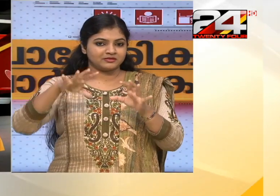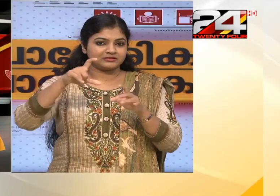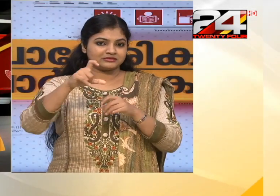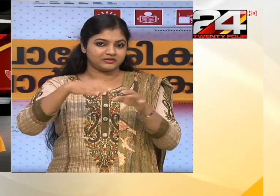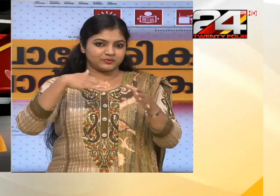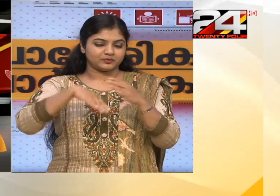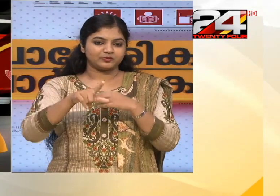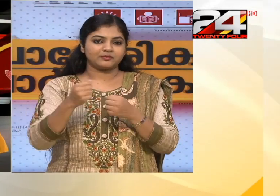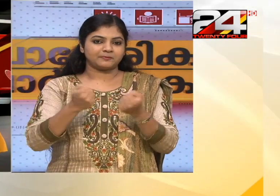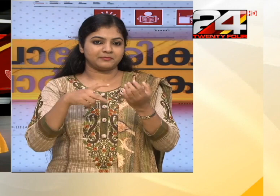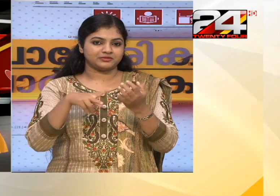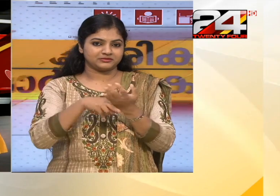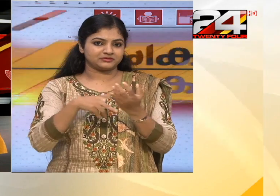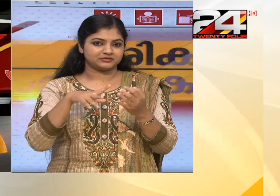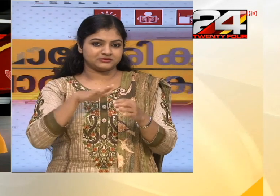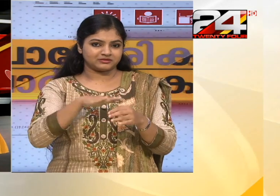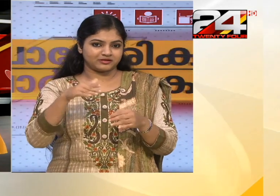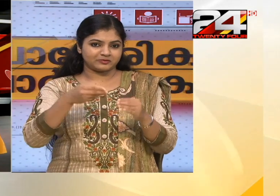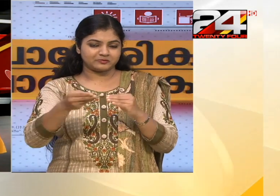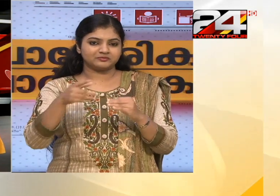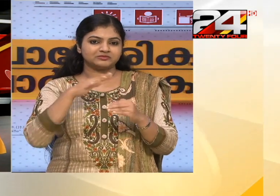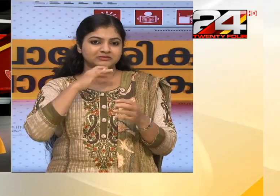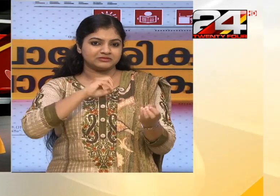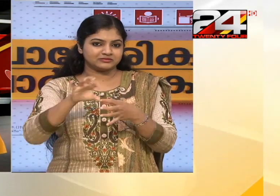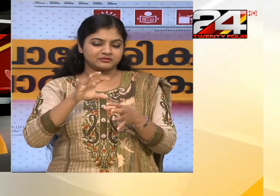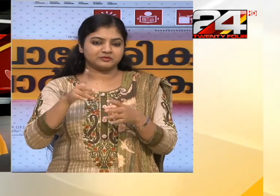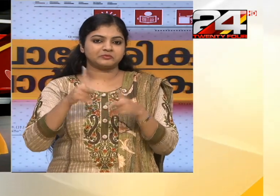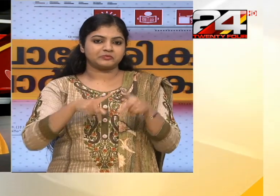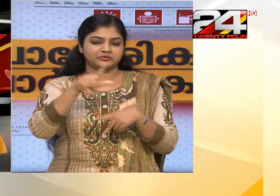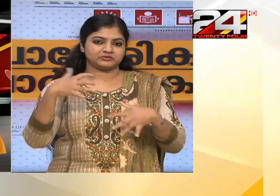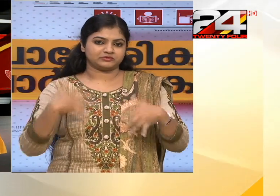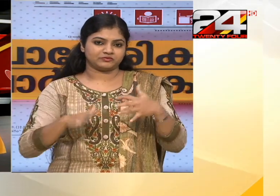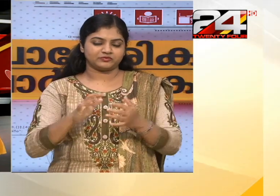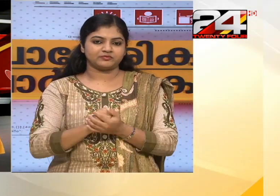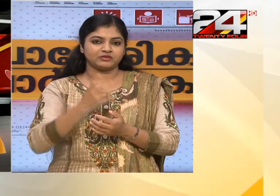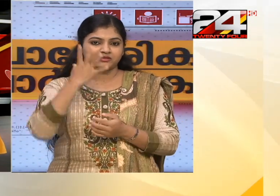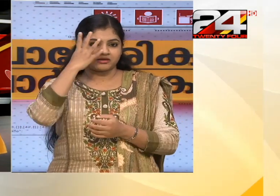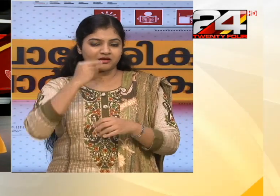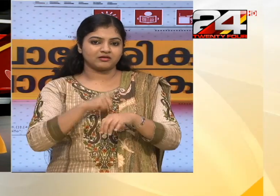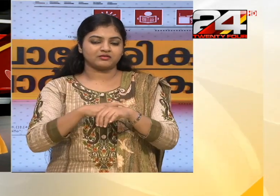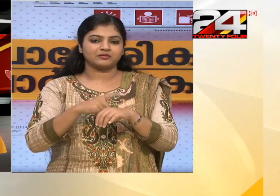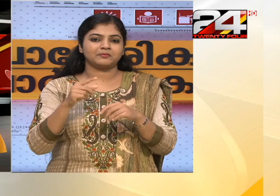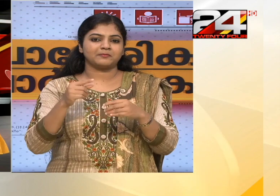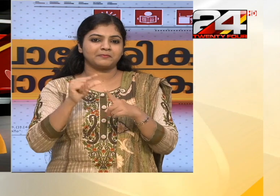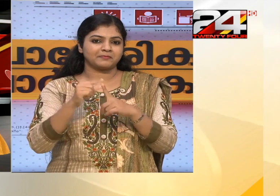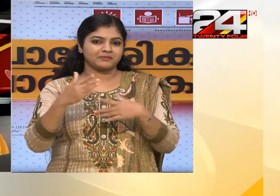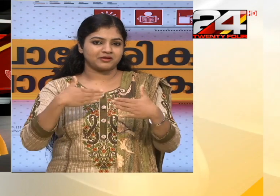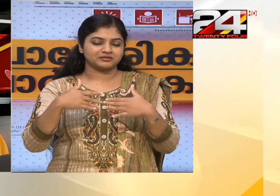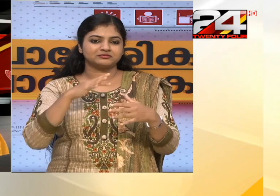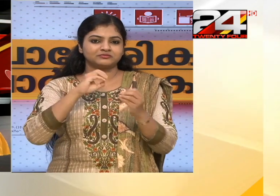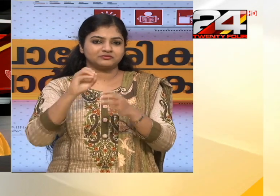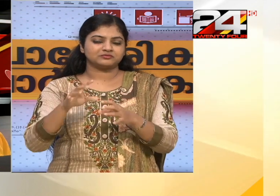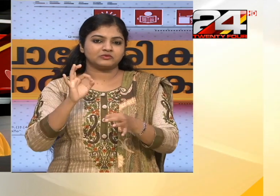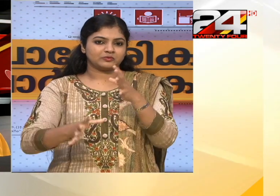പത്തനംതിട്ട നഗരത്തിൽ ബസ് സ്റ്റാൻഡിന് സമീപം മാലിന്യങ്ങൾ തള്ളുന്നത് യാത്രക്കാരെ ബുദ്ധിമുട്ടിലാക്കുന്നു. കൂടാതെ രാത്രിയിൽ പ്ലാസ്റ്റിക് മാലിന്യങ്ങൾ ഇവിടെ കൂട്ടിയിട്ട്